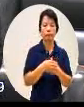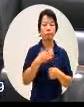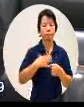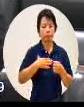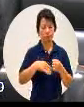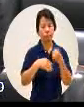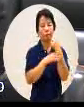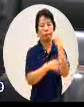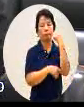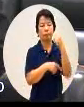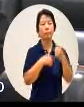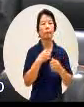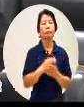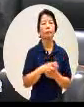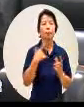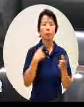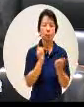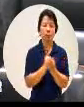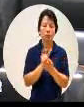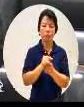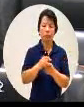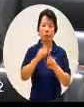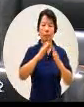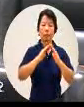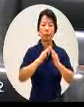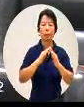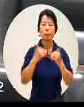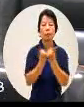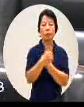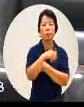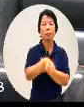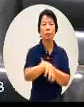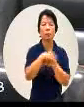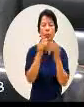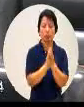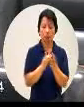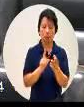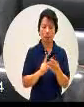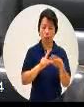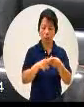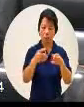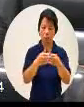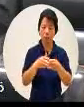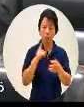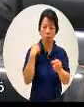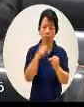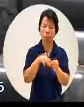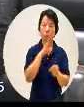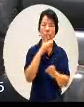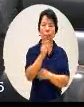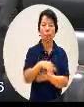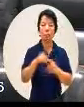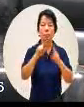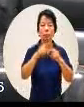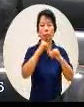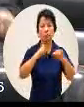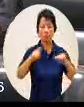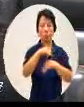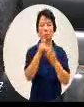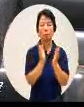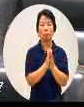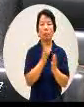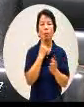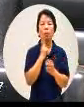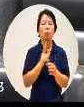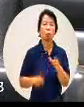政府跟市議會只要我們的目標是為了市民的權益我們不是在開發營只要